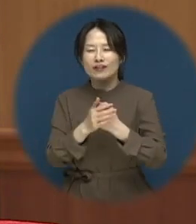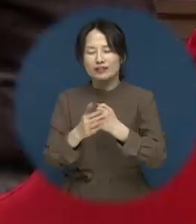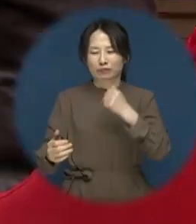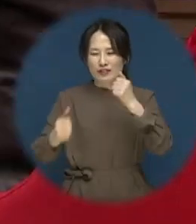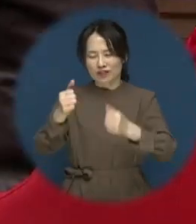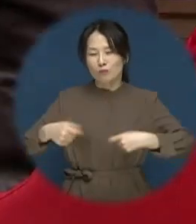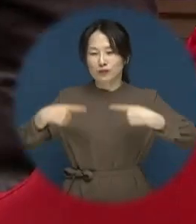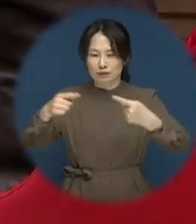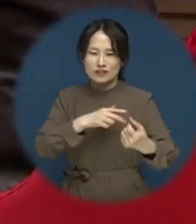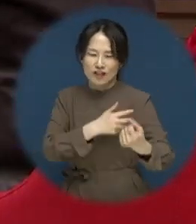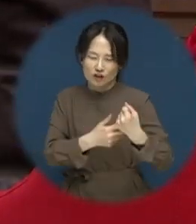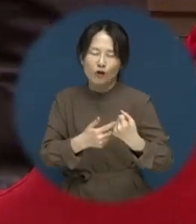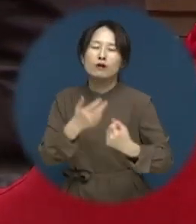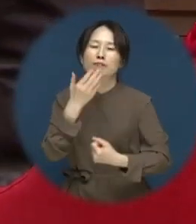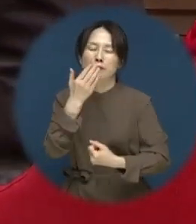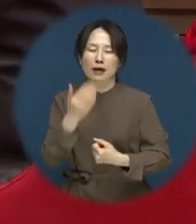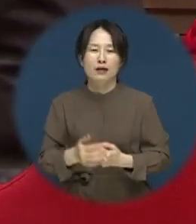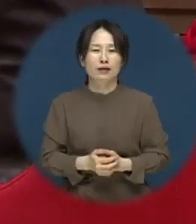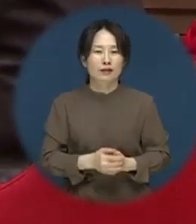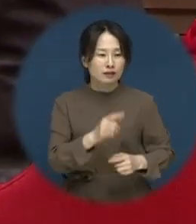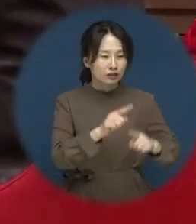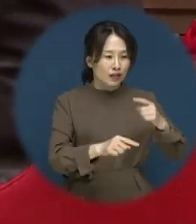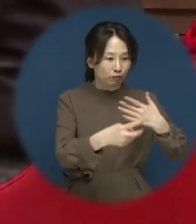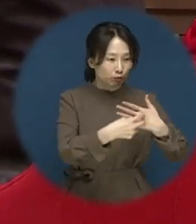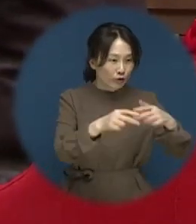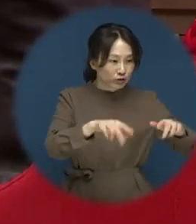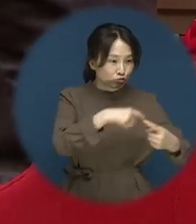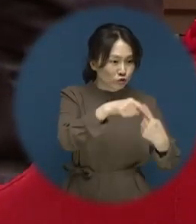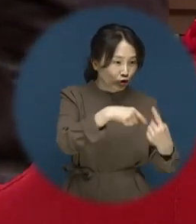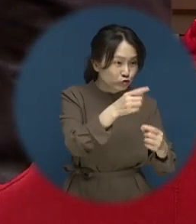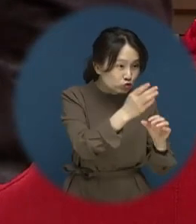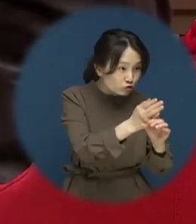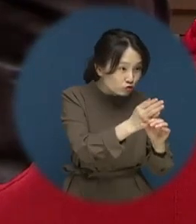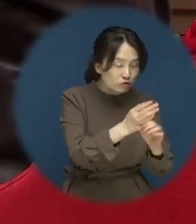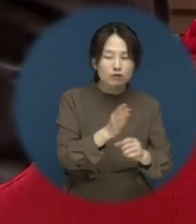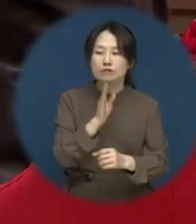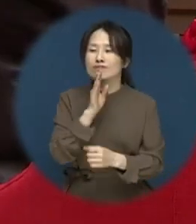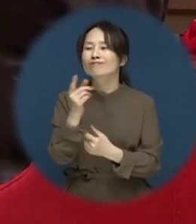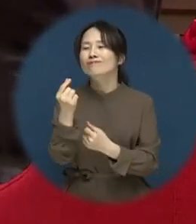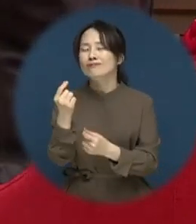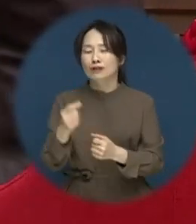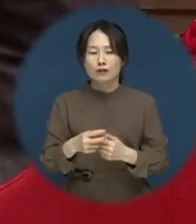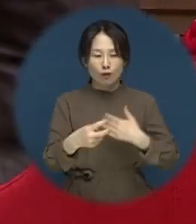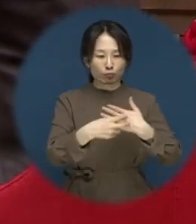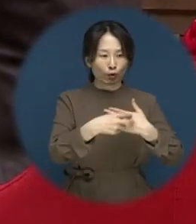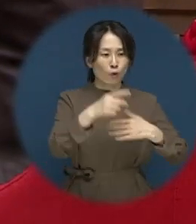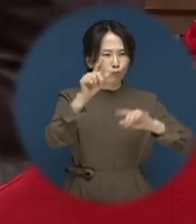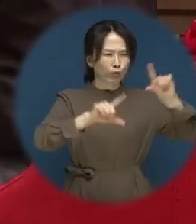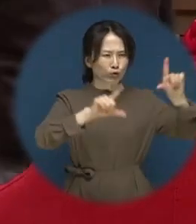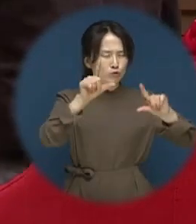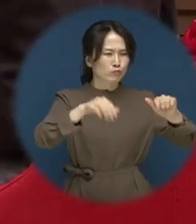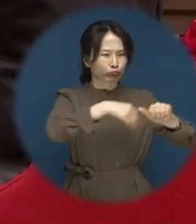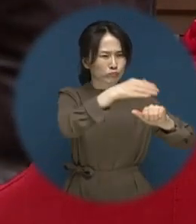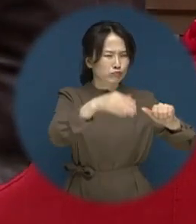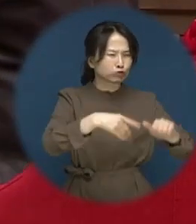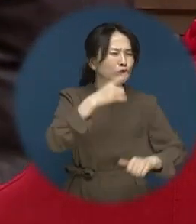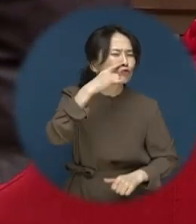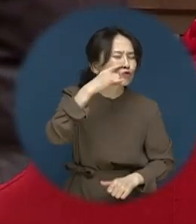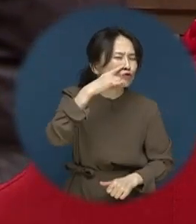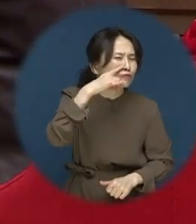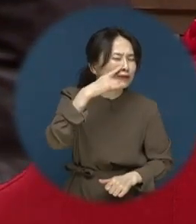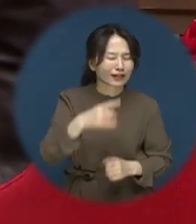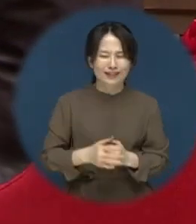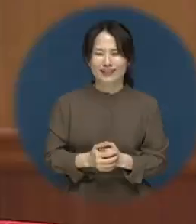네. 나무병원 지금도 운영하고 계세요? 네. 나무병원은 어떻게 생겼어요? 아, 우리가 이제 보통